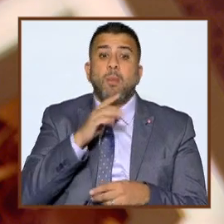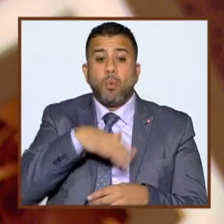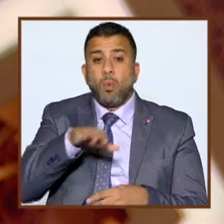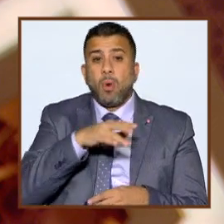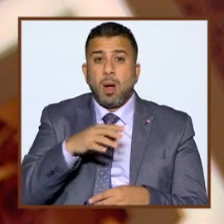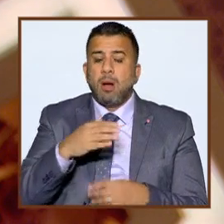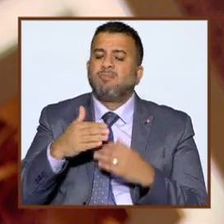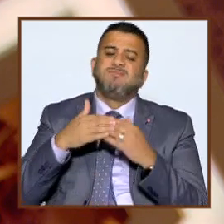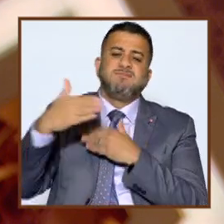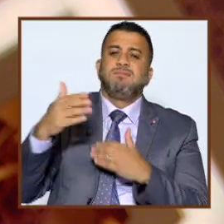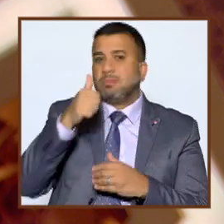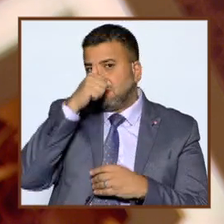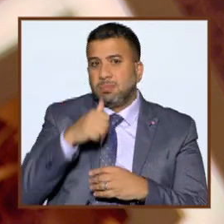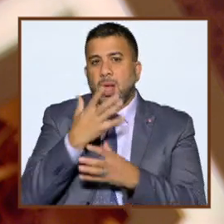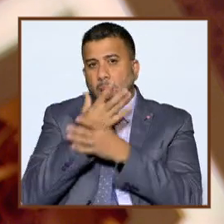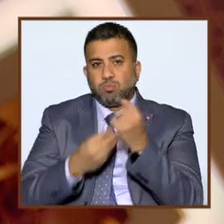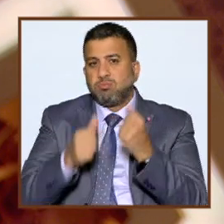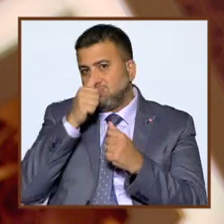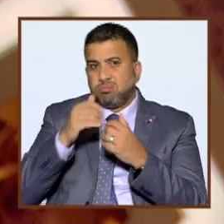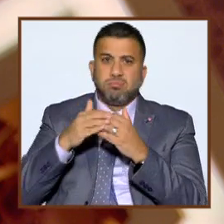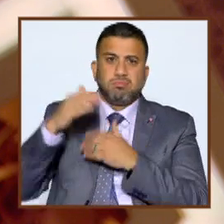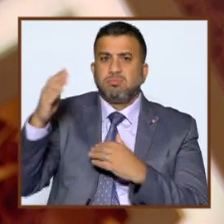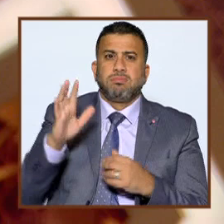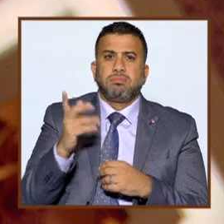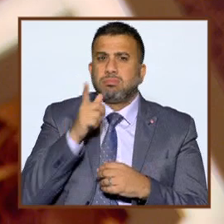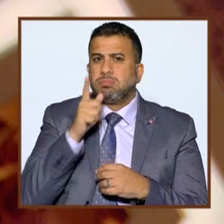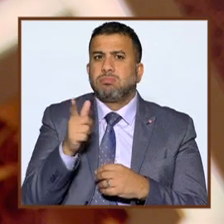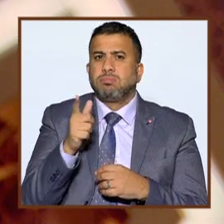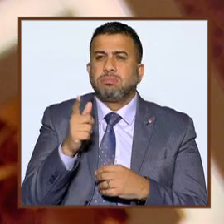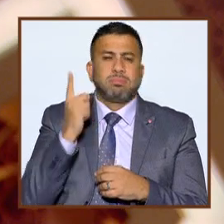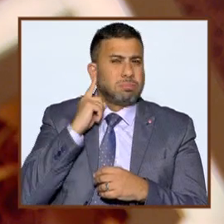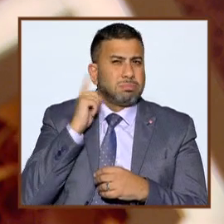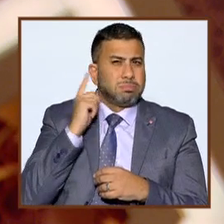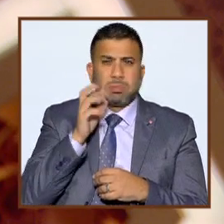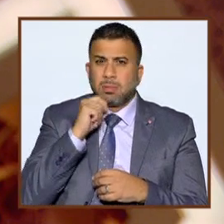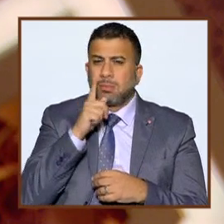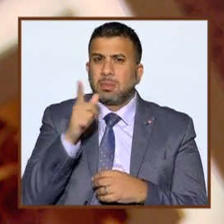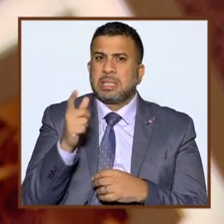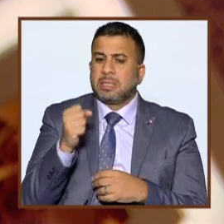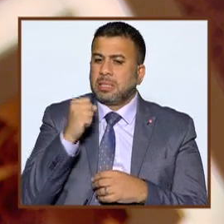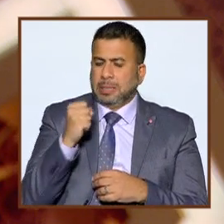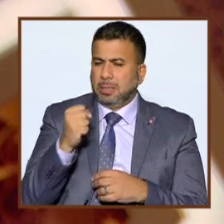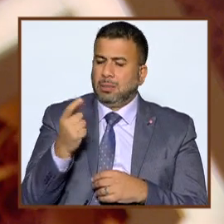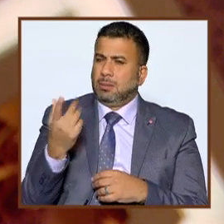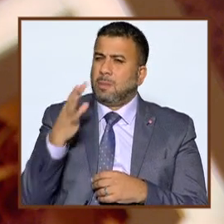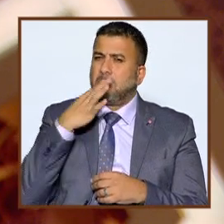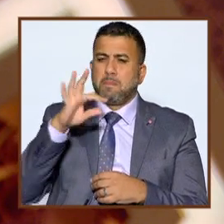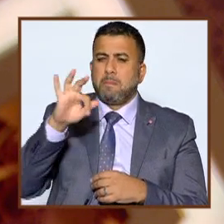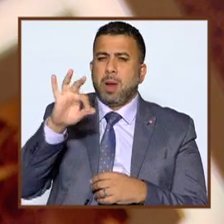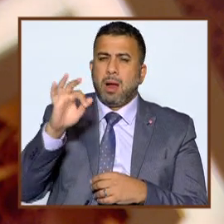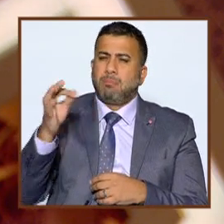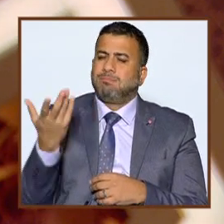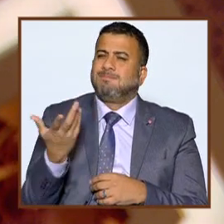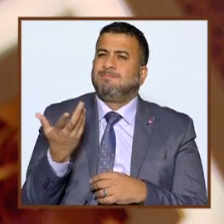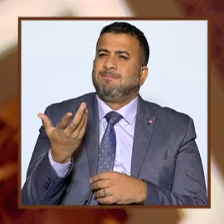وقطعنا ابني، وما عدنا سمعنا منه. وأنا آخر مرة سمعت منه كان شوية هيك يعني كلام مع الأسف قاسي،